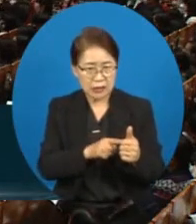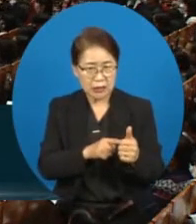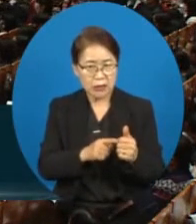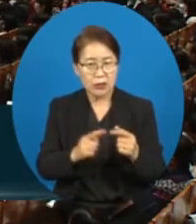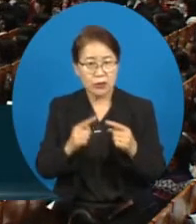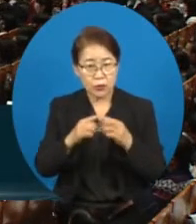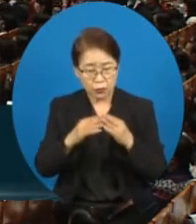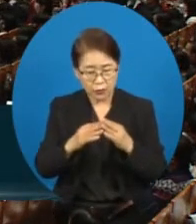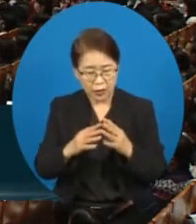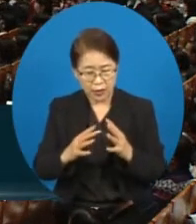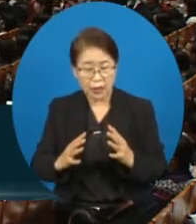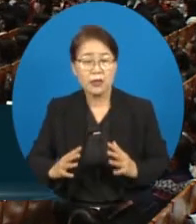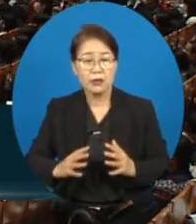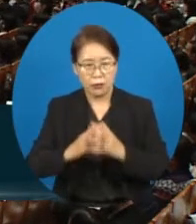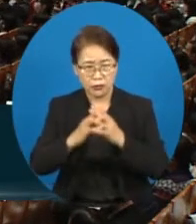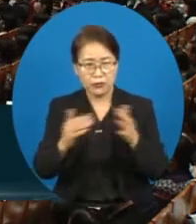마치리라.